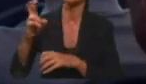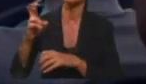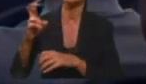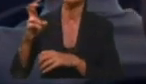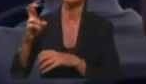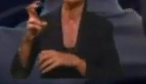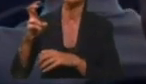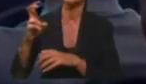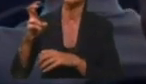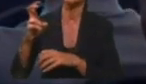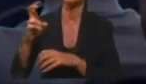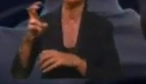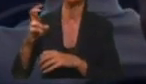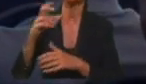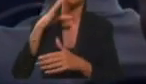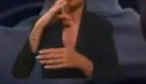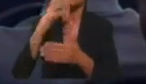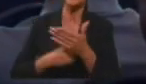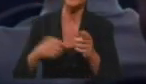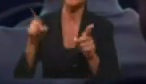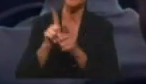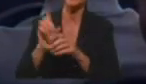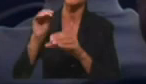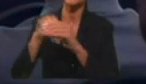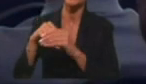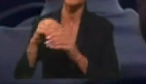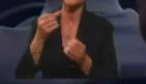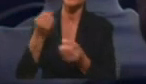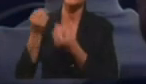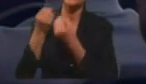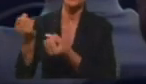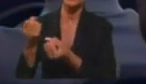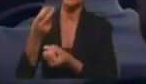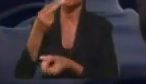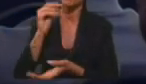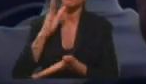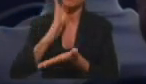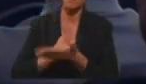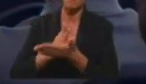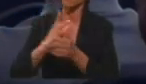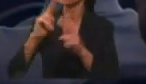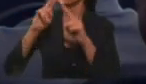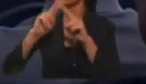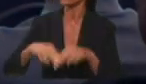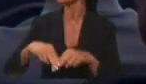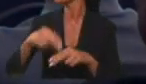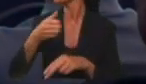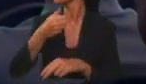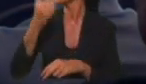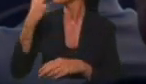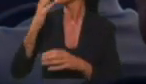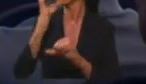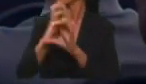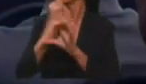się realna możliwość skorzystania z niego. Tak? Czyli to nie jest tylko tak, że wystarczy podstawić ileś tam autobusów pasażerowi,